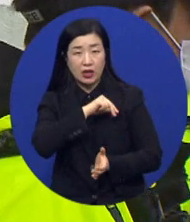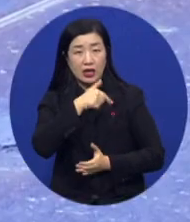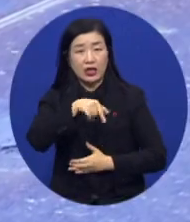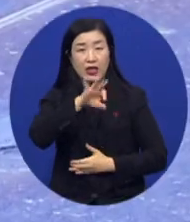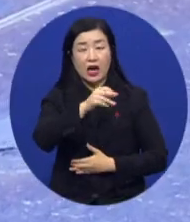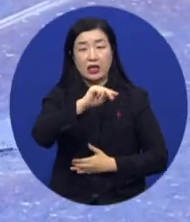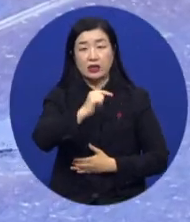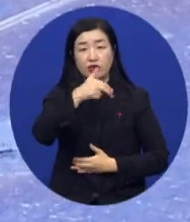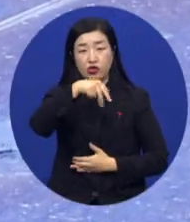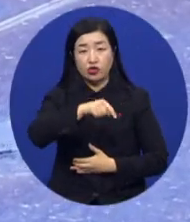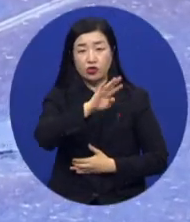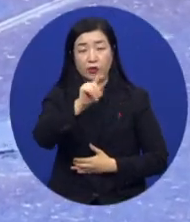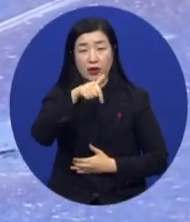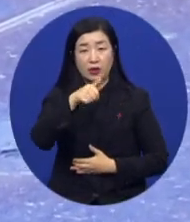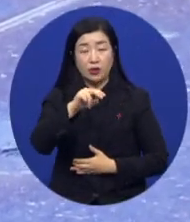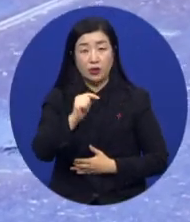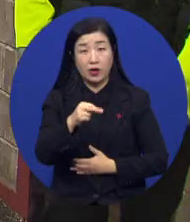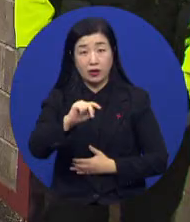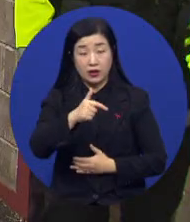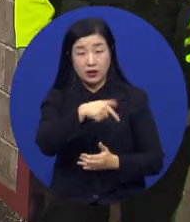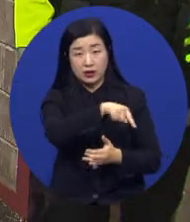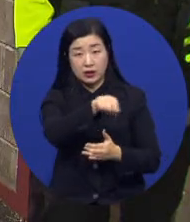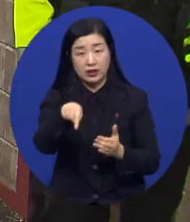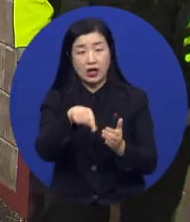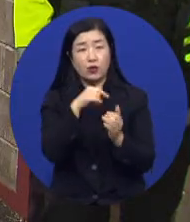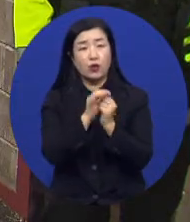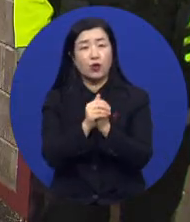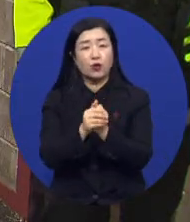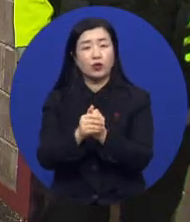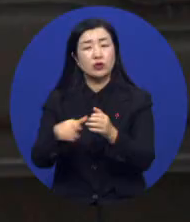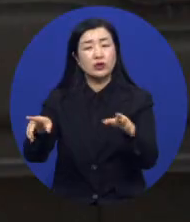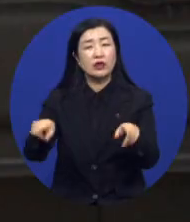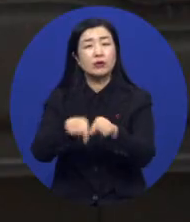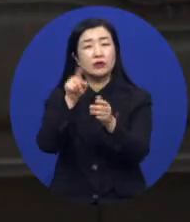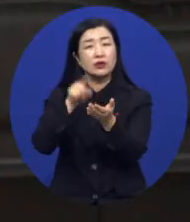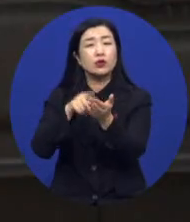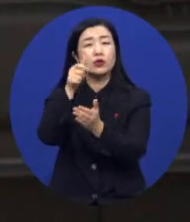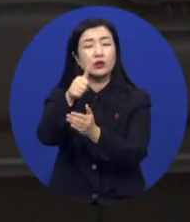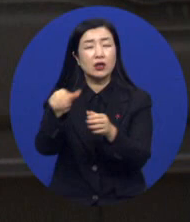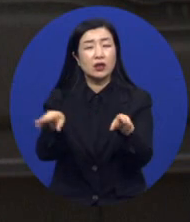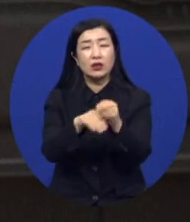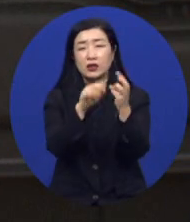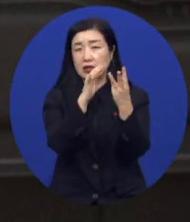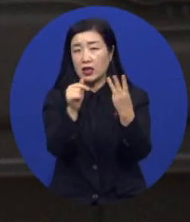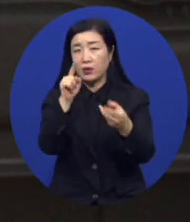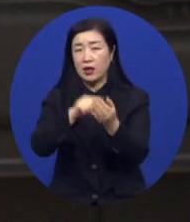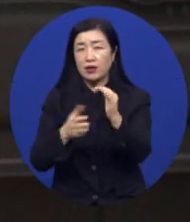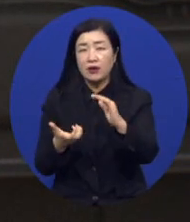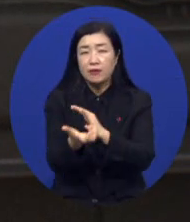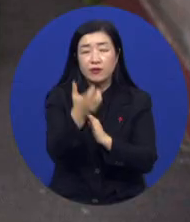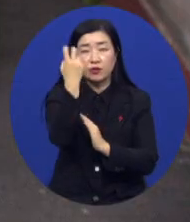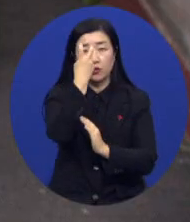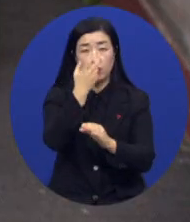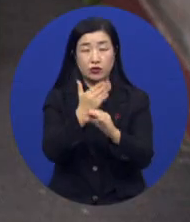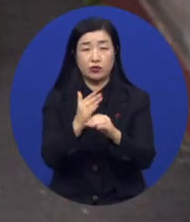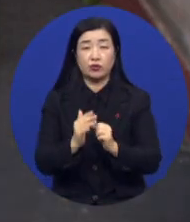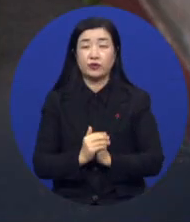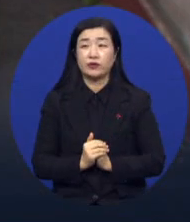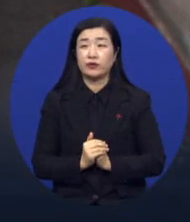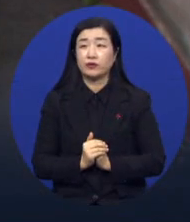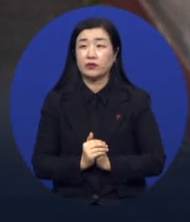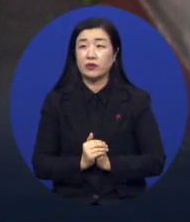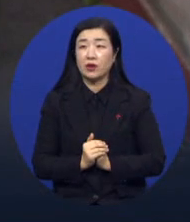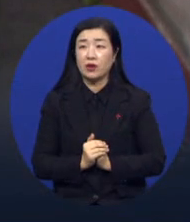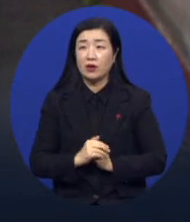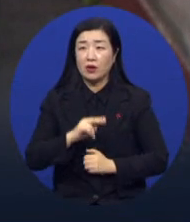강은주, 박현우 씨와 고창건 전국농민회 총연맹 사무총장 등 3명에 대한 압수수색이었습니다. 형이 없으면